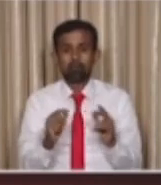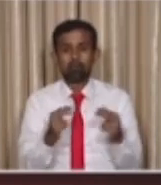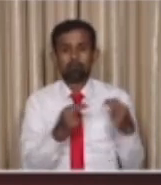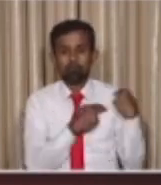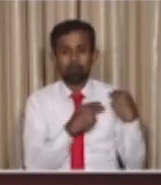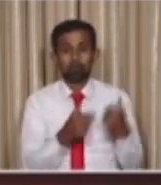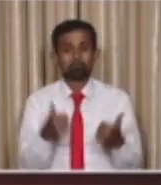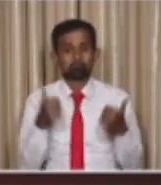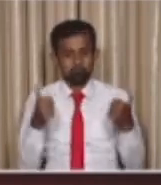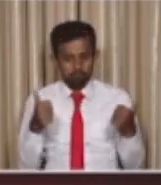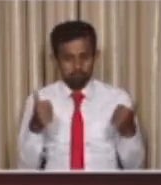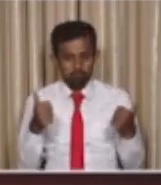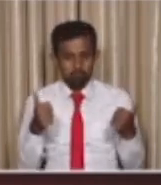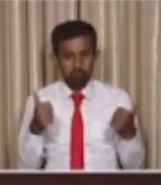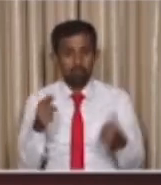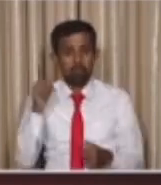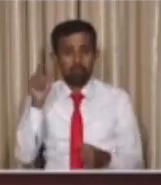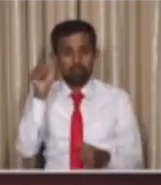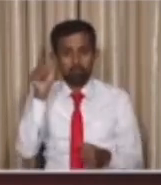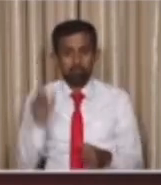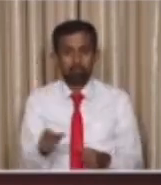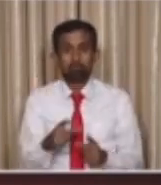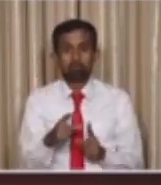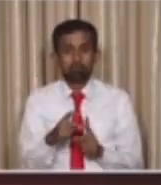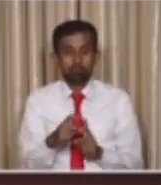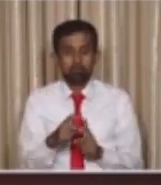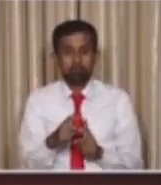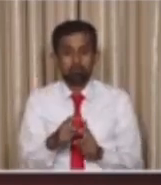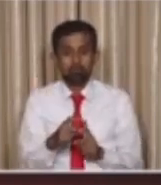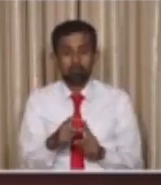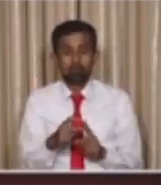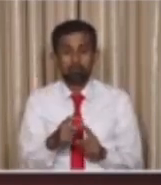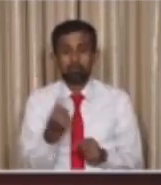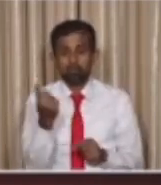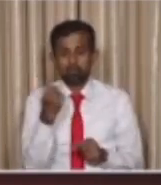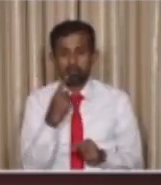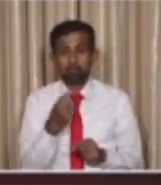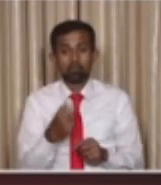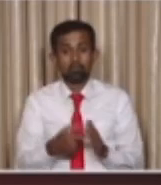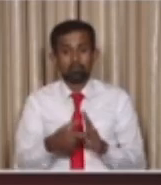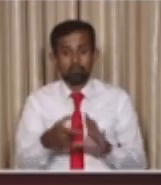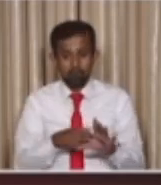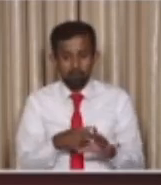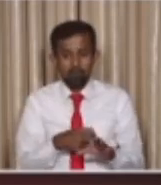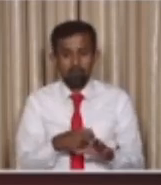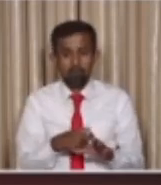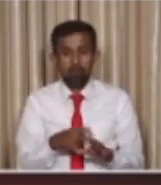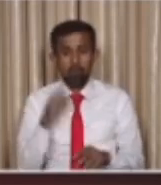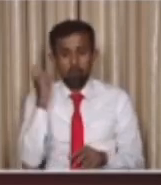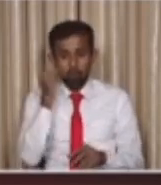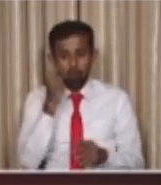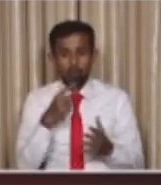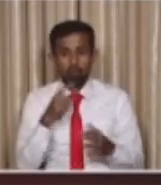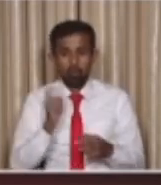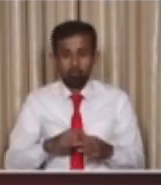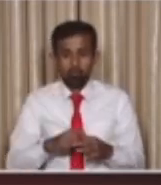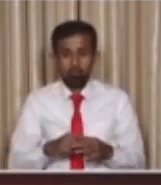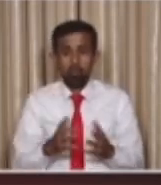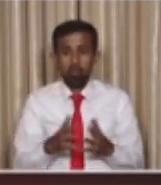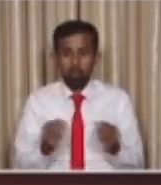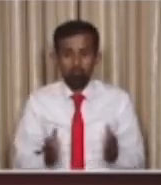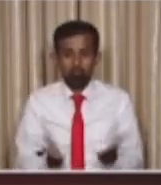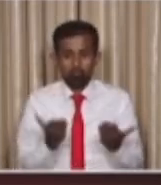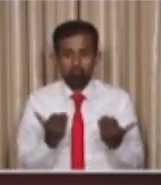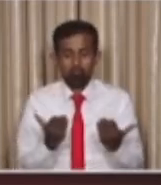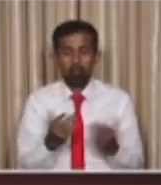කාර්යභාරයත් අගය කරන්න ඕනේ. එතුමල්ලා බරපතල ලෙස කාරණාවක් තමයි කොහොම හරි මෙන්න මේ හොයා ගන්න කාරණා ක්‍රියාවට නංවලා